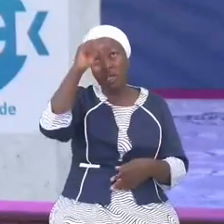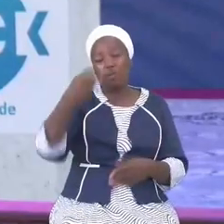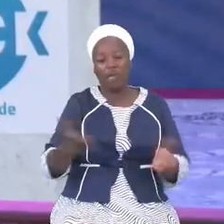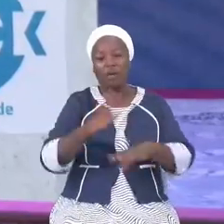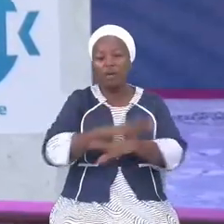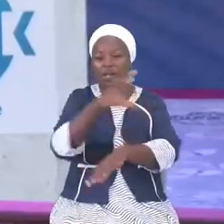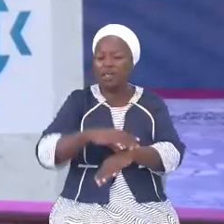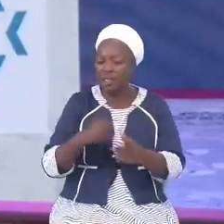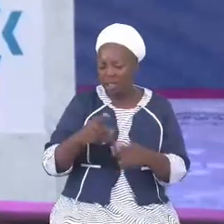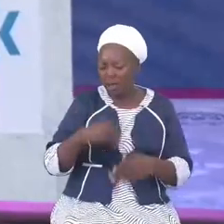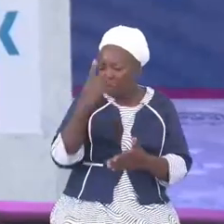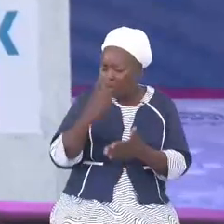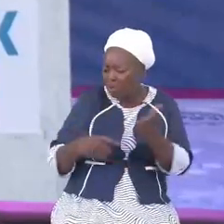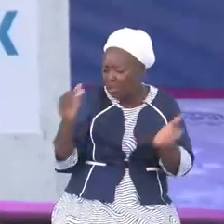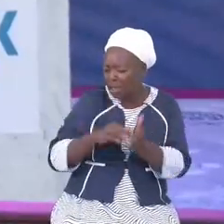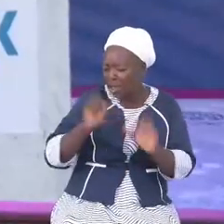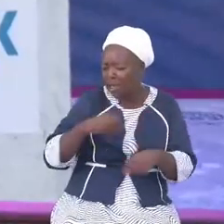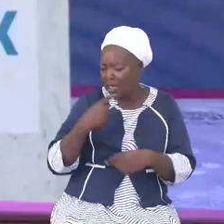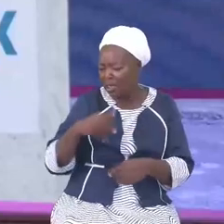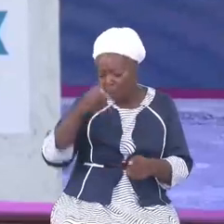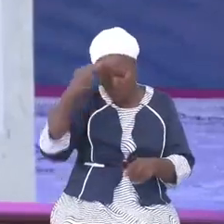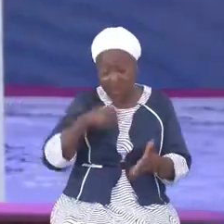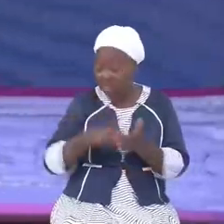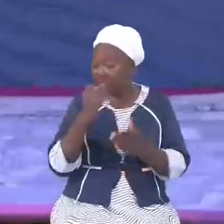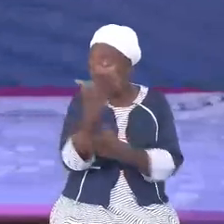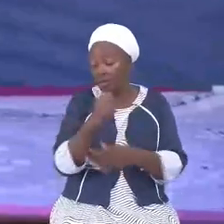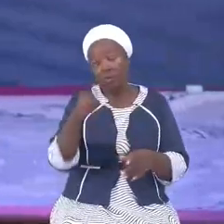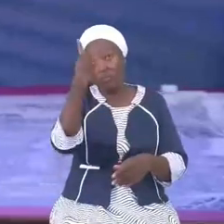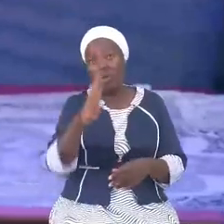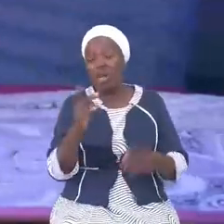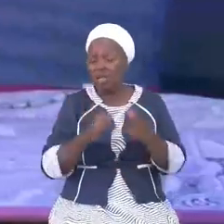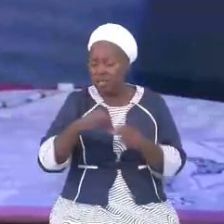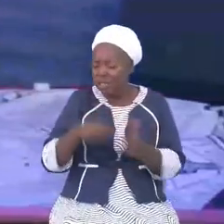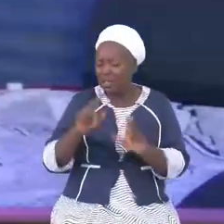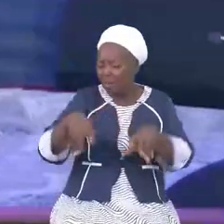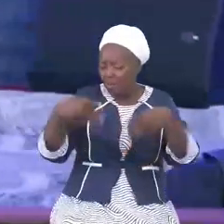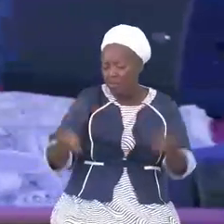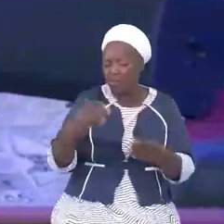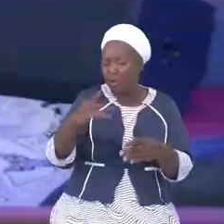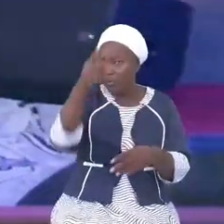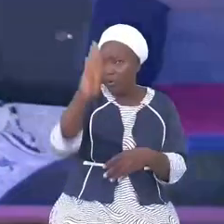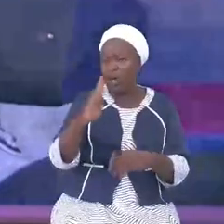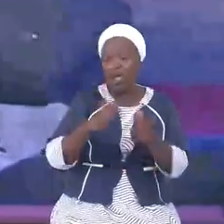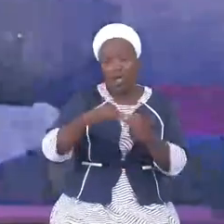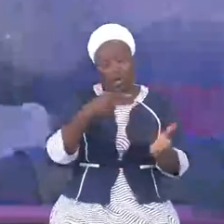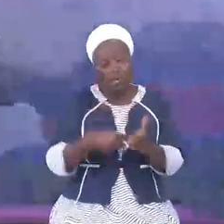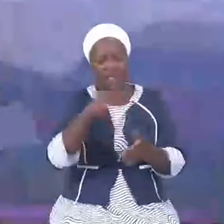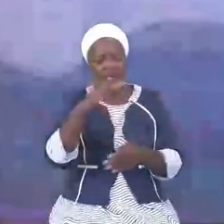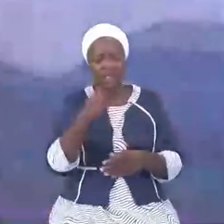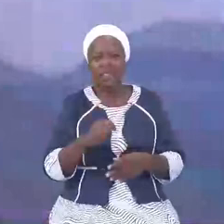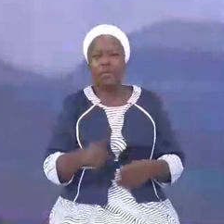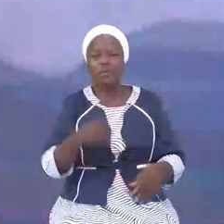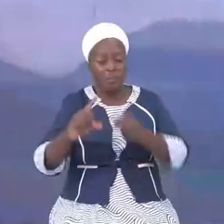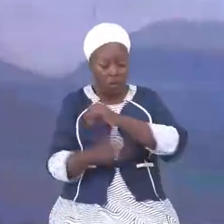Il se dit, qu'est-ce que je peux dire d'autre? Ça, c'est la main de Dieu. Et ça, c'est la provision de Dieu. Et ça, c'est le jugement,